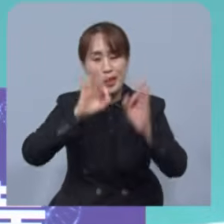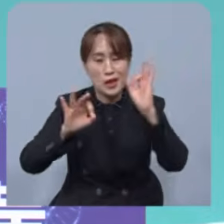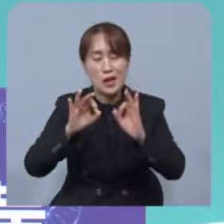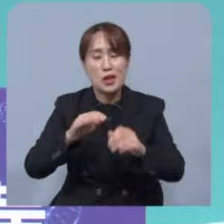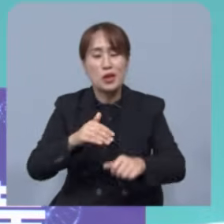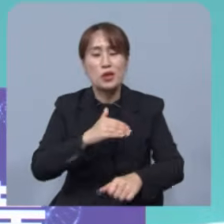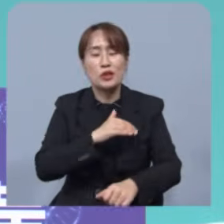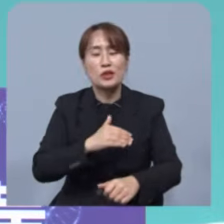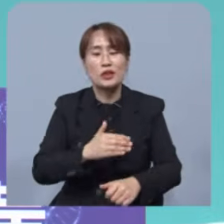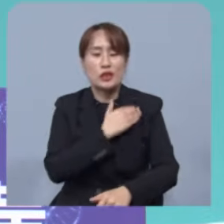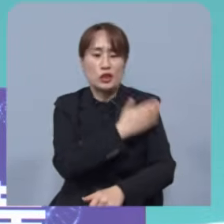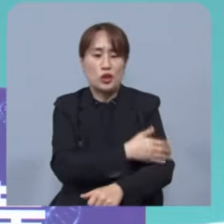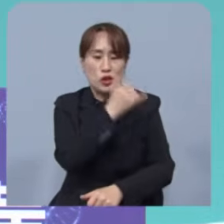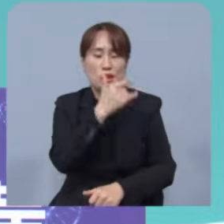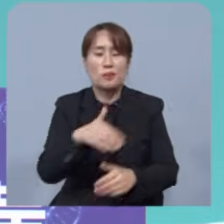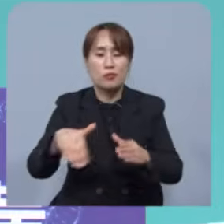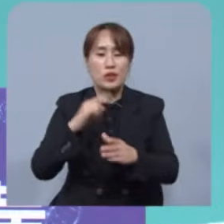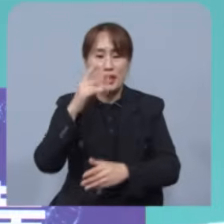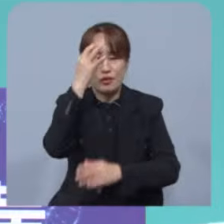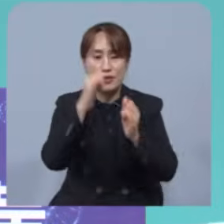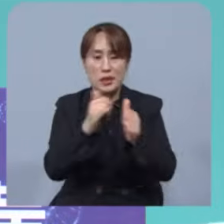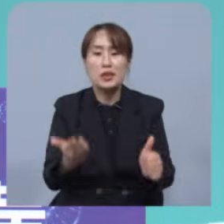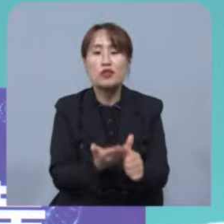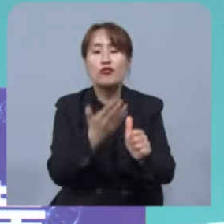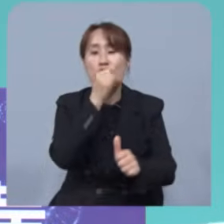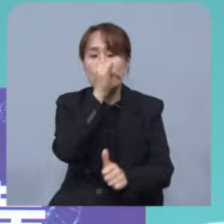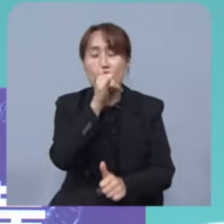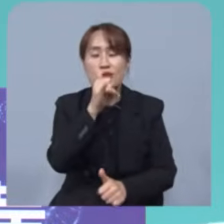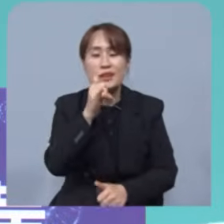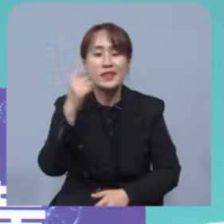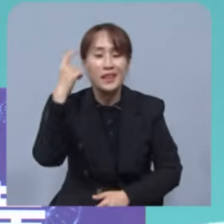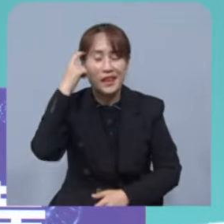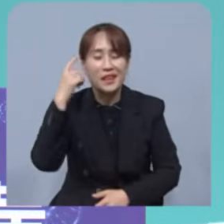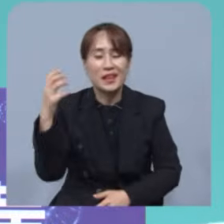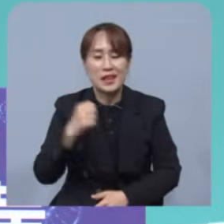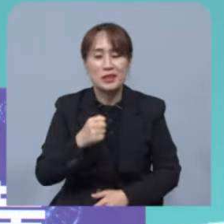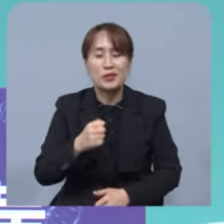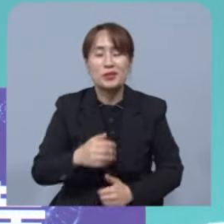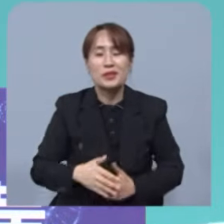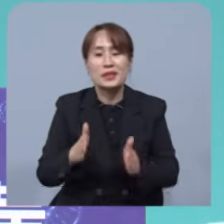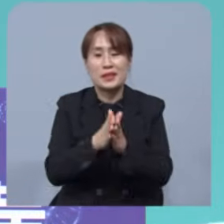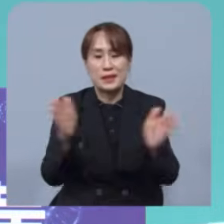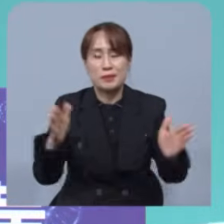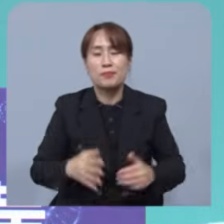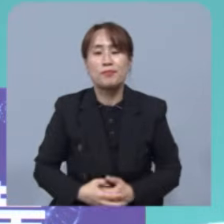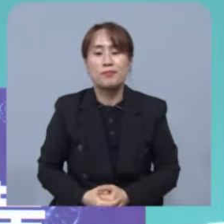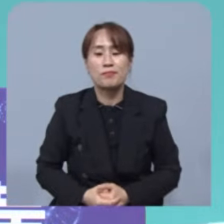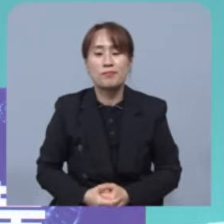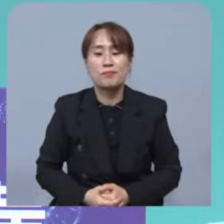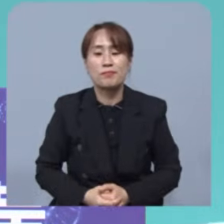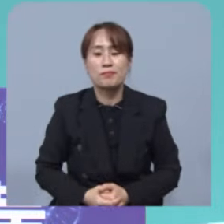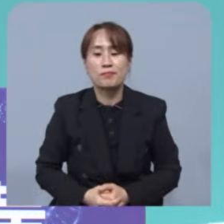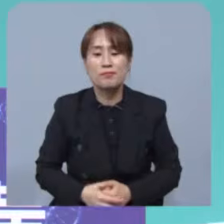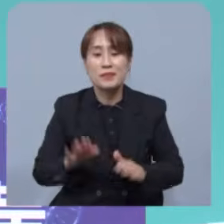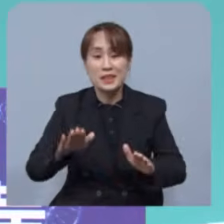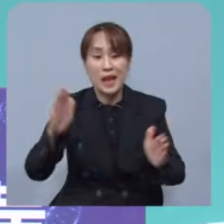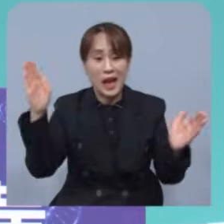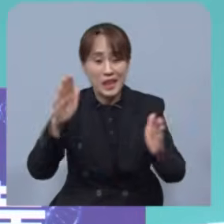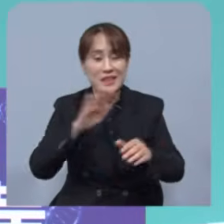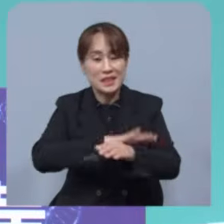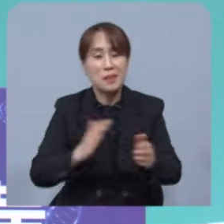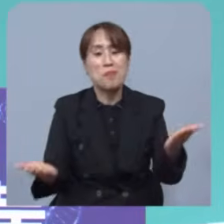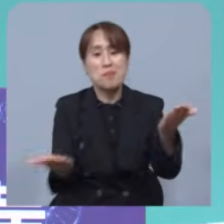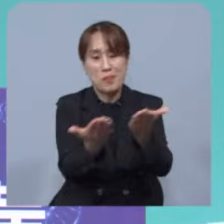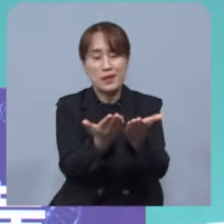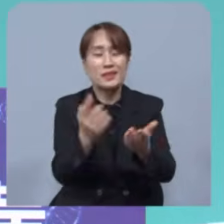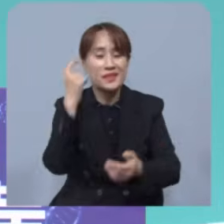있는 문화예술인을 발굴할 수도 있다라고 해서 어쨌든 시작된 사업인데 마침 우리 학생한테 잘